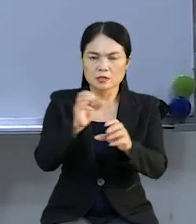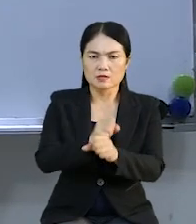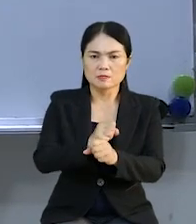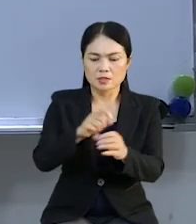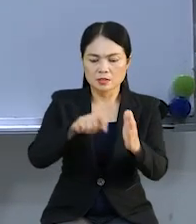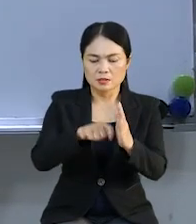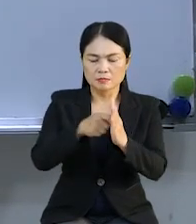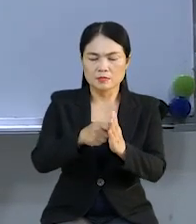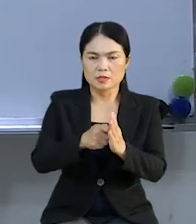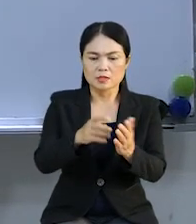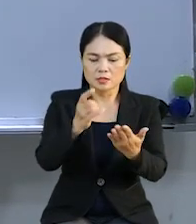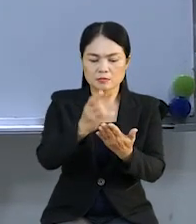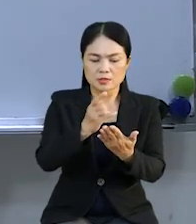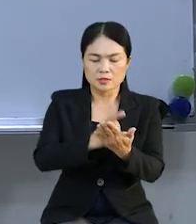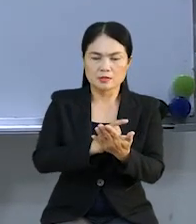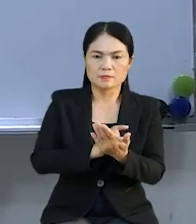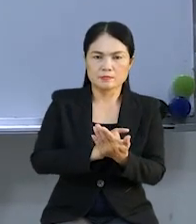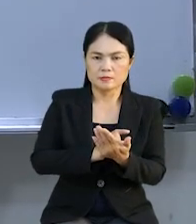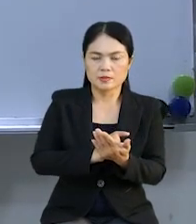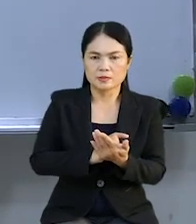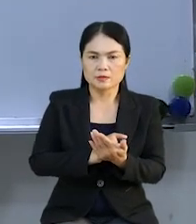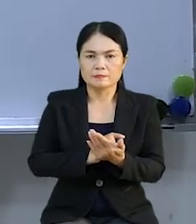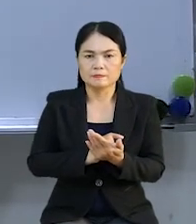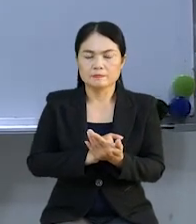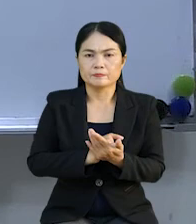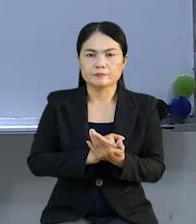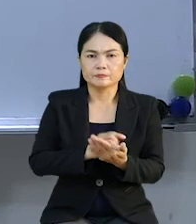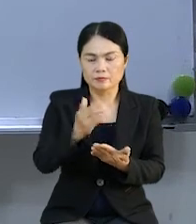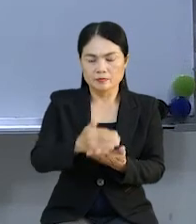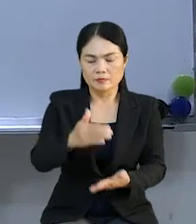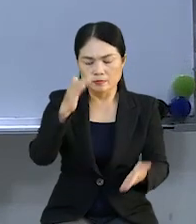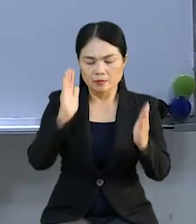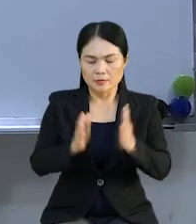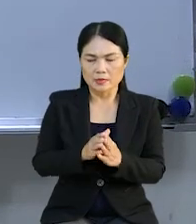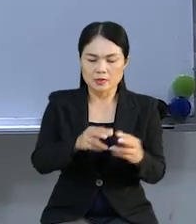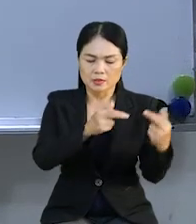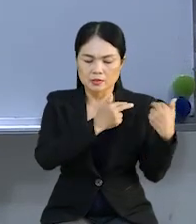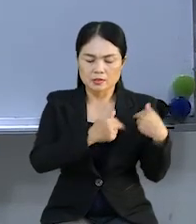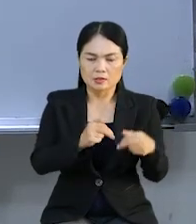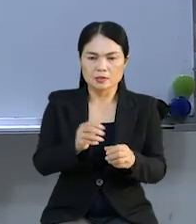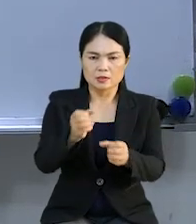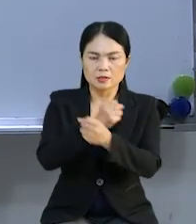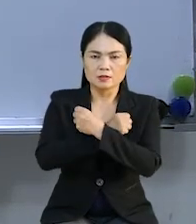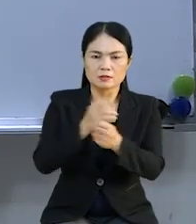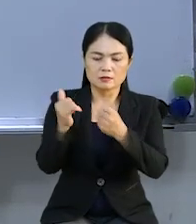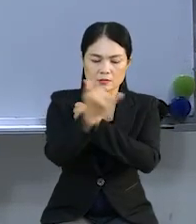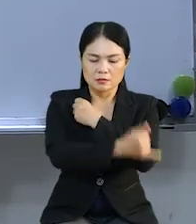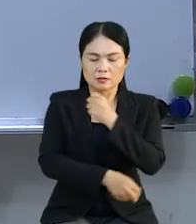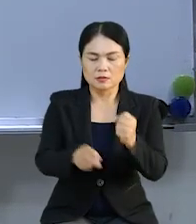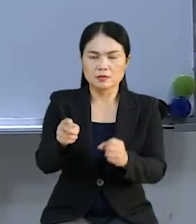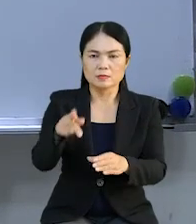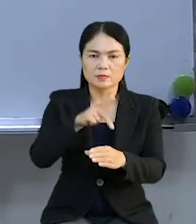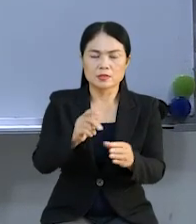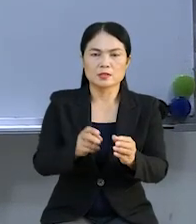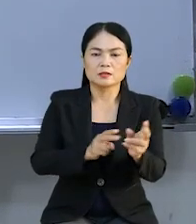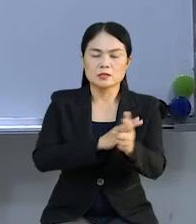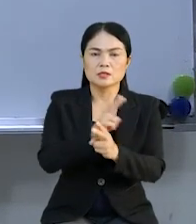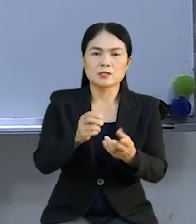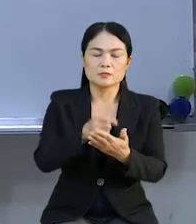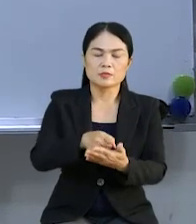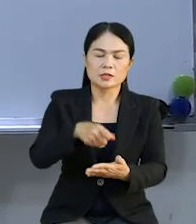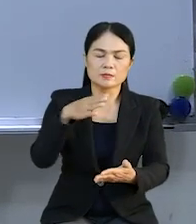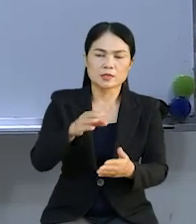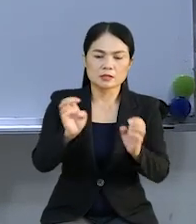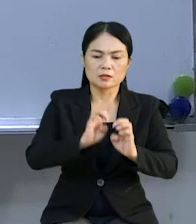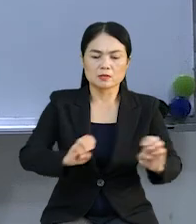บานในคลำซาในเมรียนบานให้นางสมเอาซะเมียนตึกเจ็ดสลายประเทศจีดนางโจรวมไทยและซาสมบัติทอมจีดบ